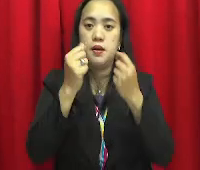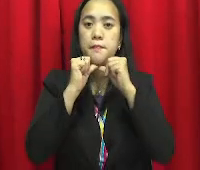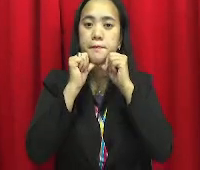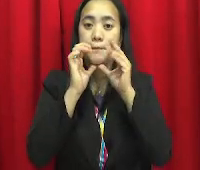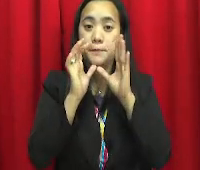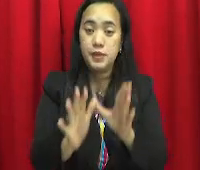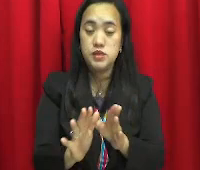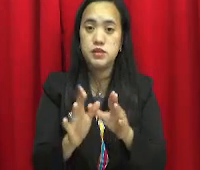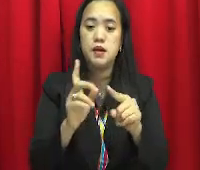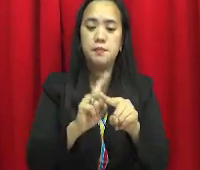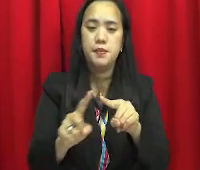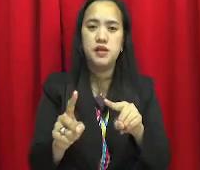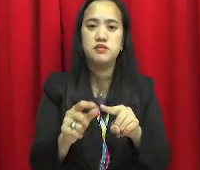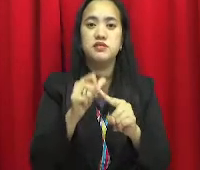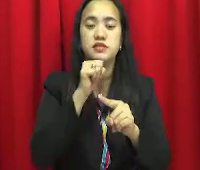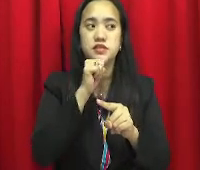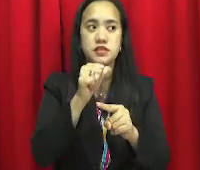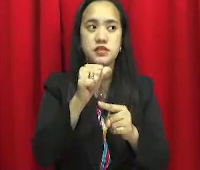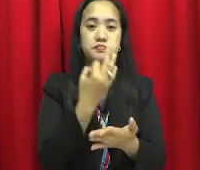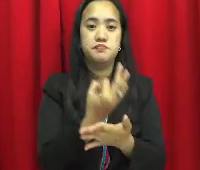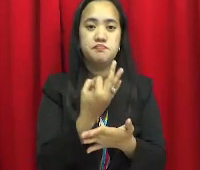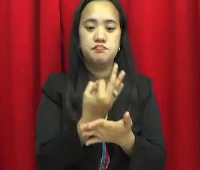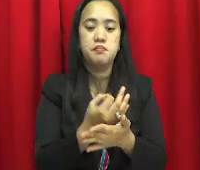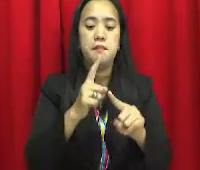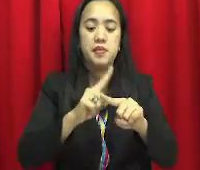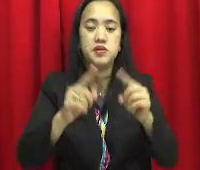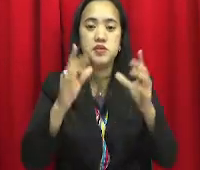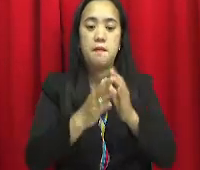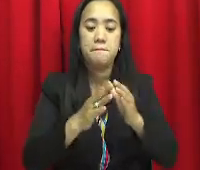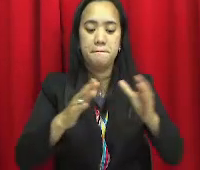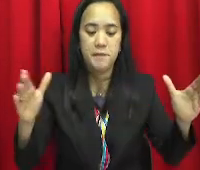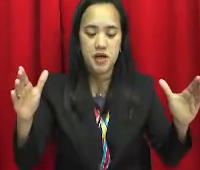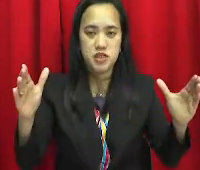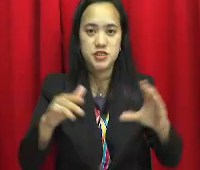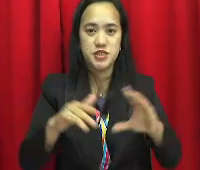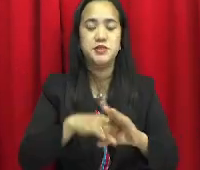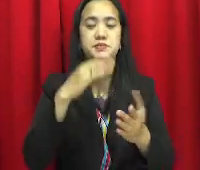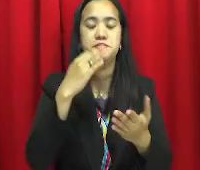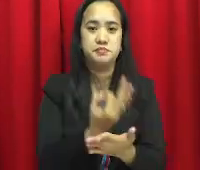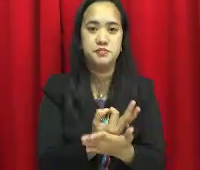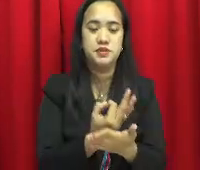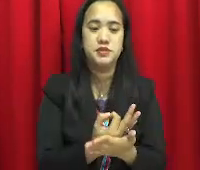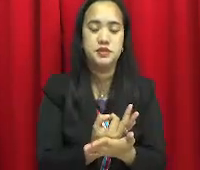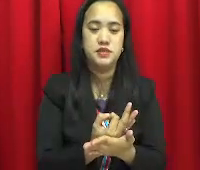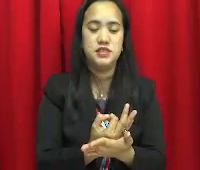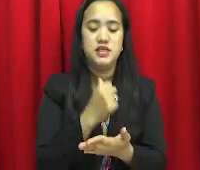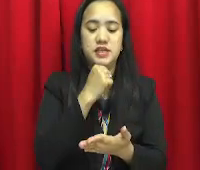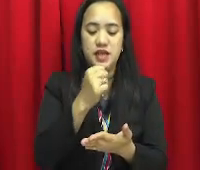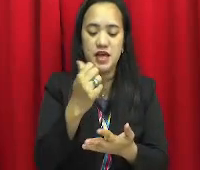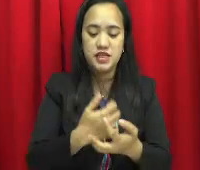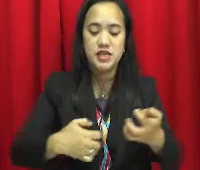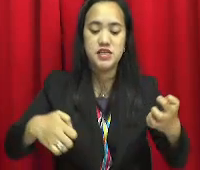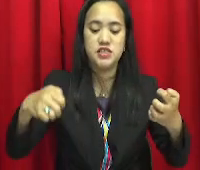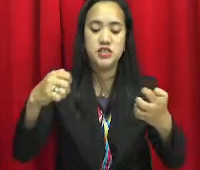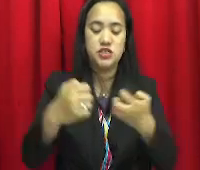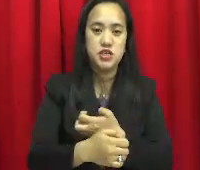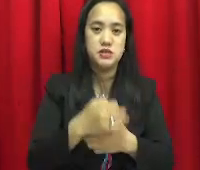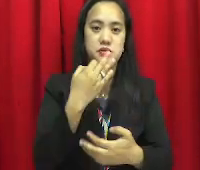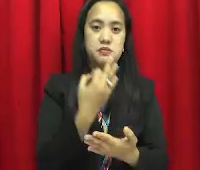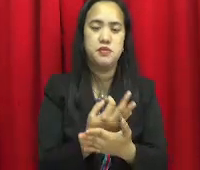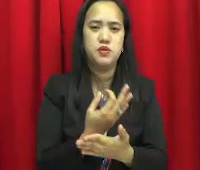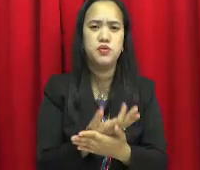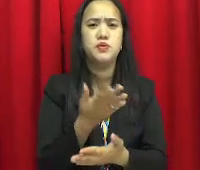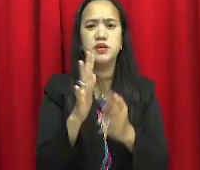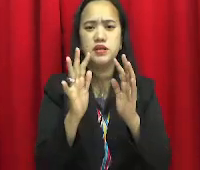financial, pero makikita mong yung mga anak mo. Sobra sa financial. Opo. Hindi na babayaran. Kasi mo. Sabihin na natin, ano, kumita ka ng